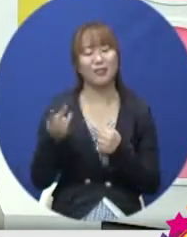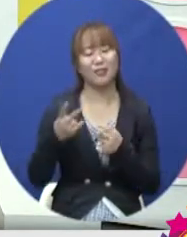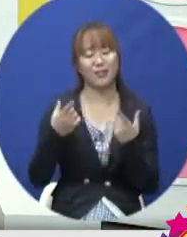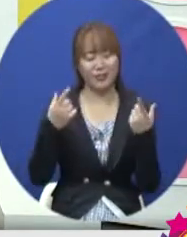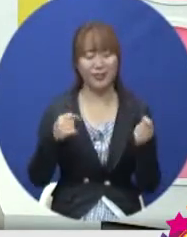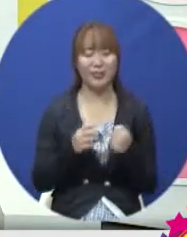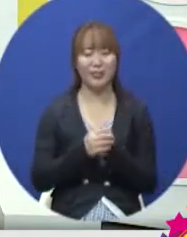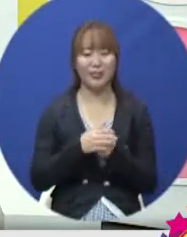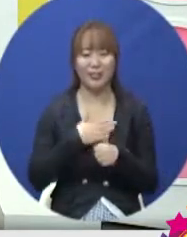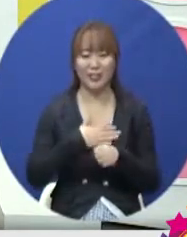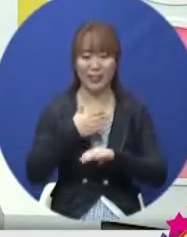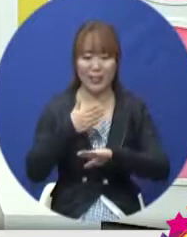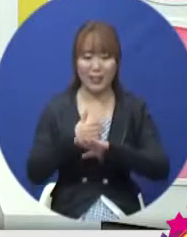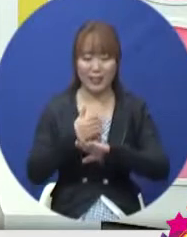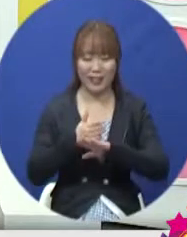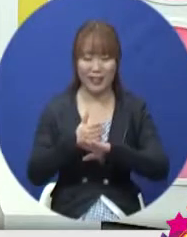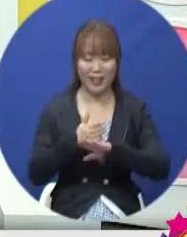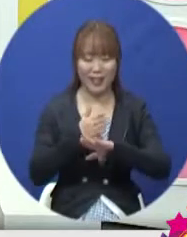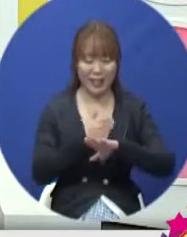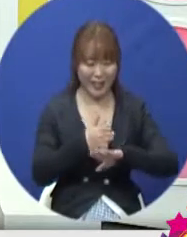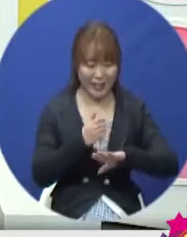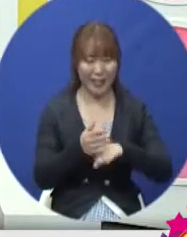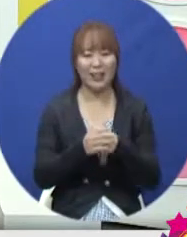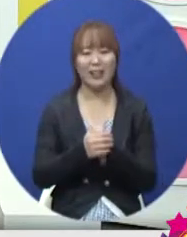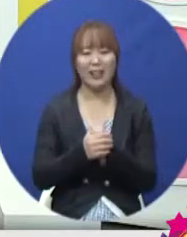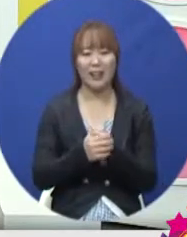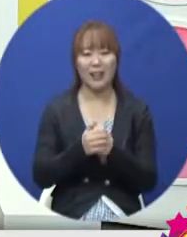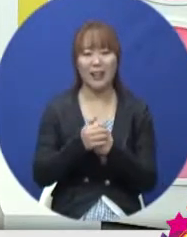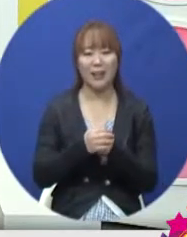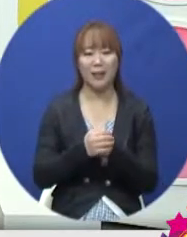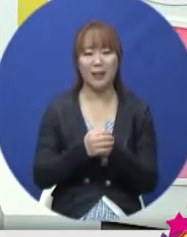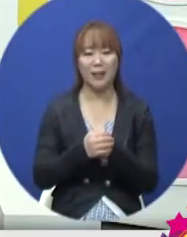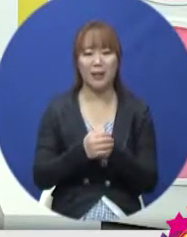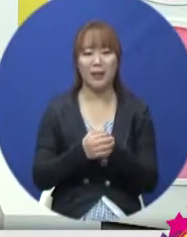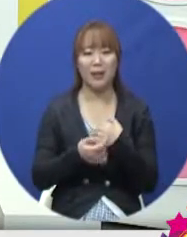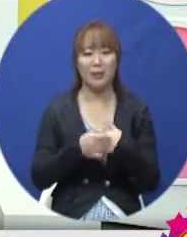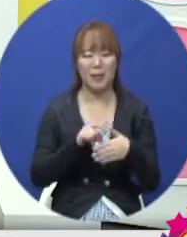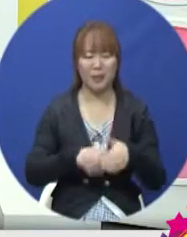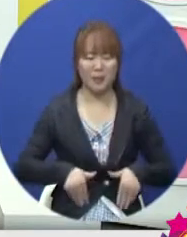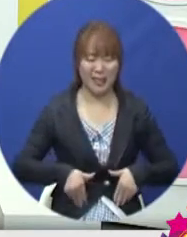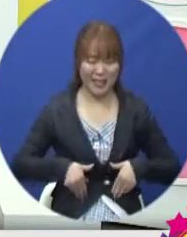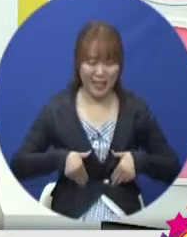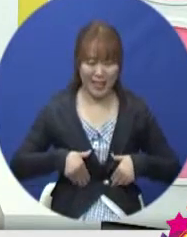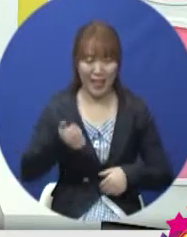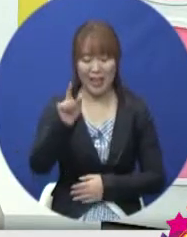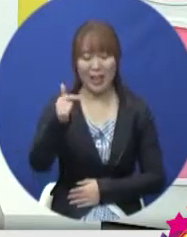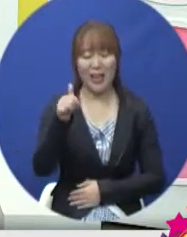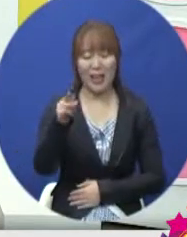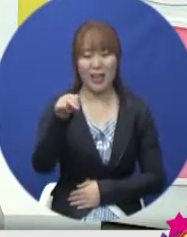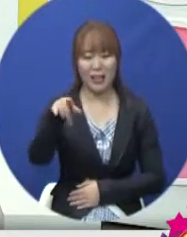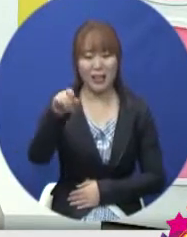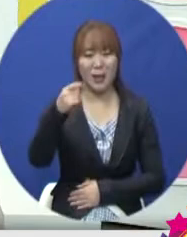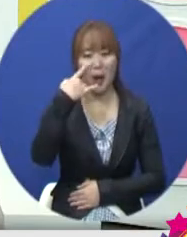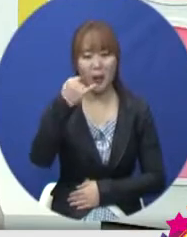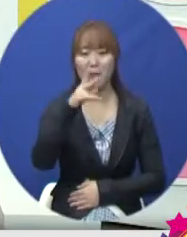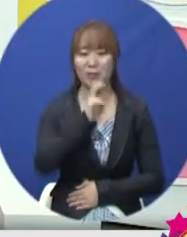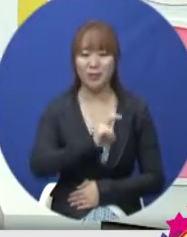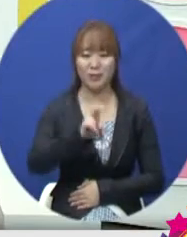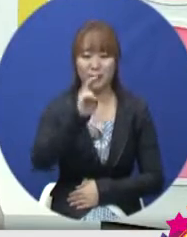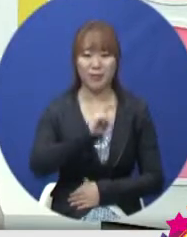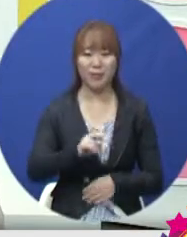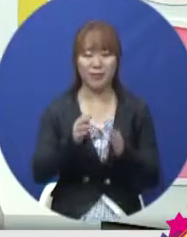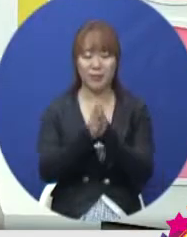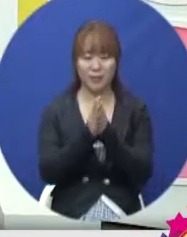저희도요. 네, 알겠습니다. 네. 고맙습니다. 이제 음악 드리겠습니다. 네. 네. 마음이 따뜻한 한혜정 어머니께서